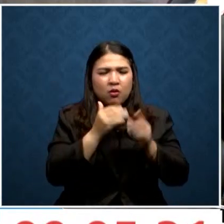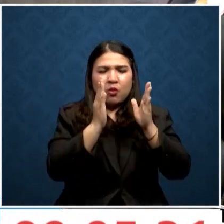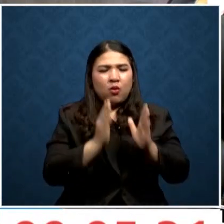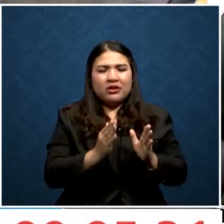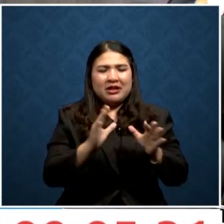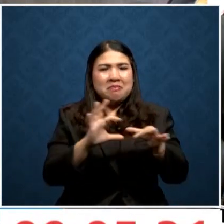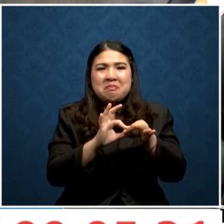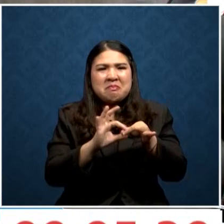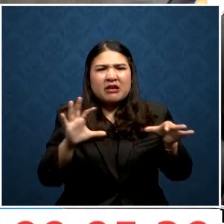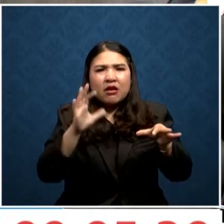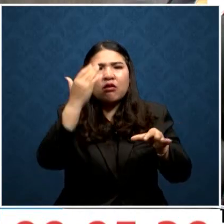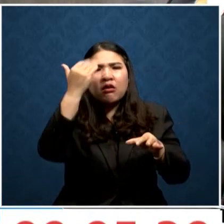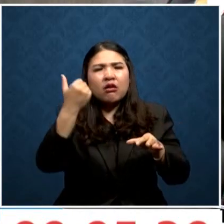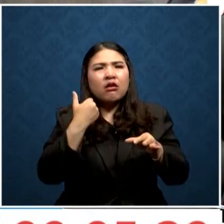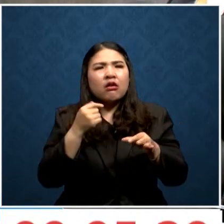รือกีฬานะครับ